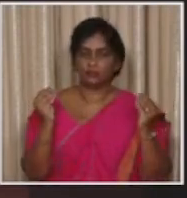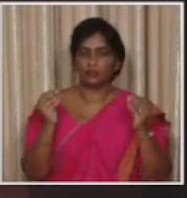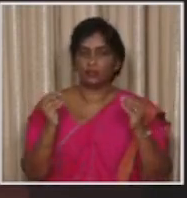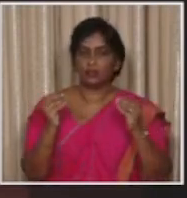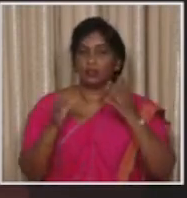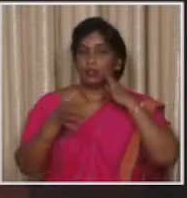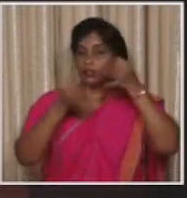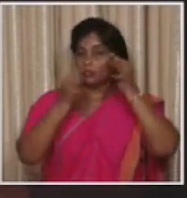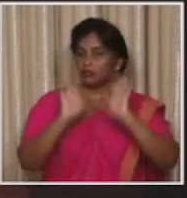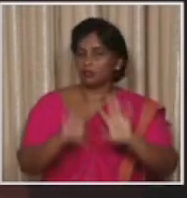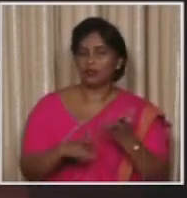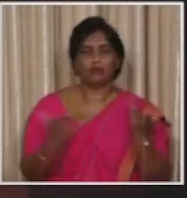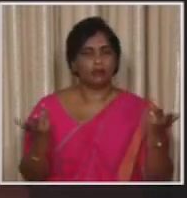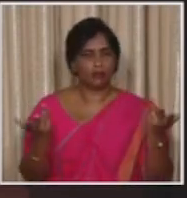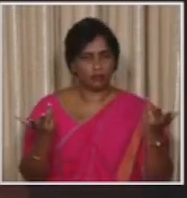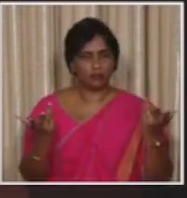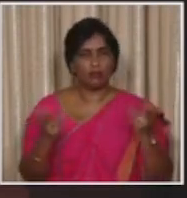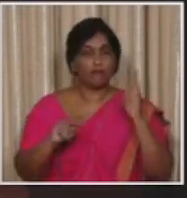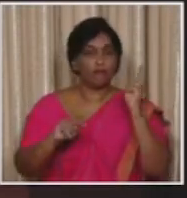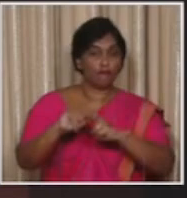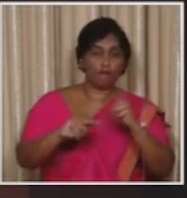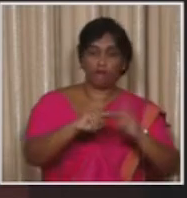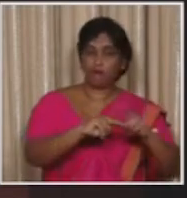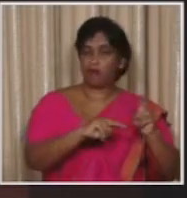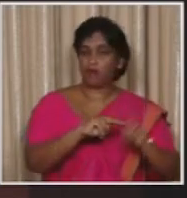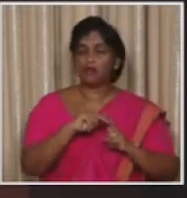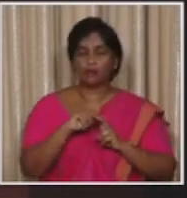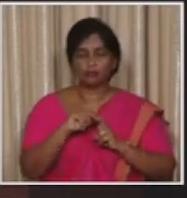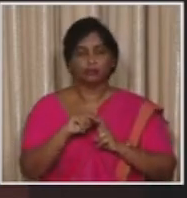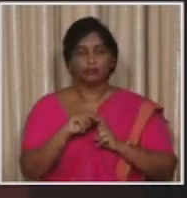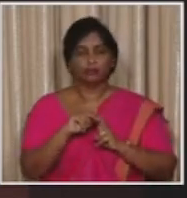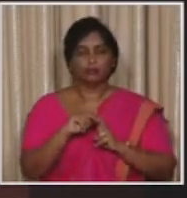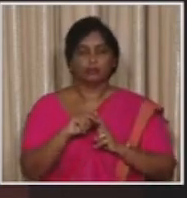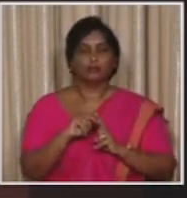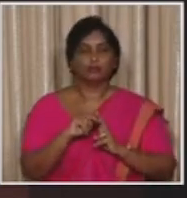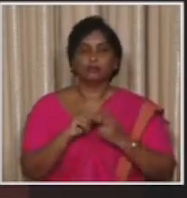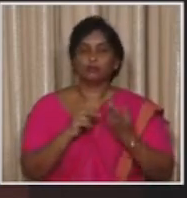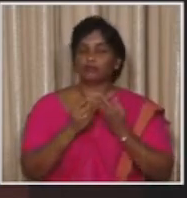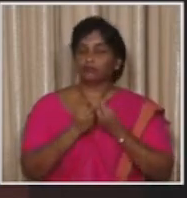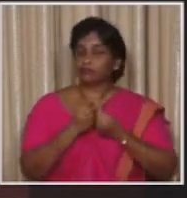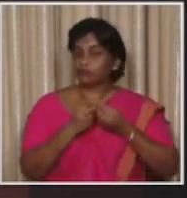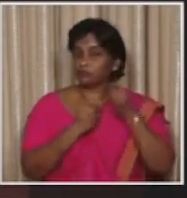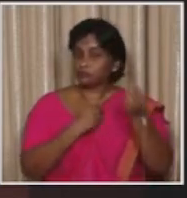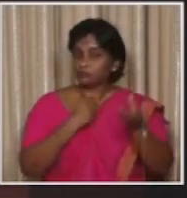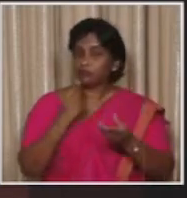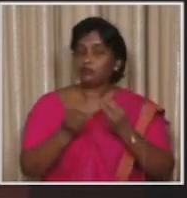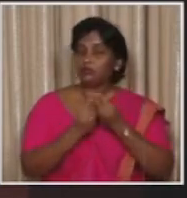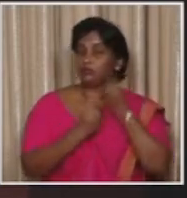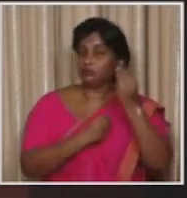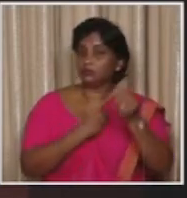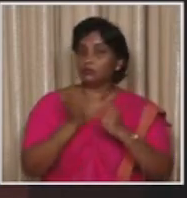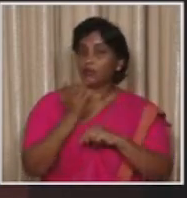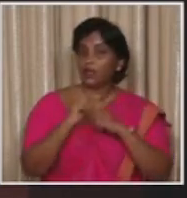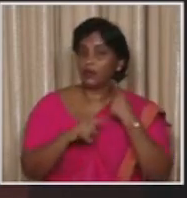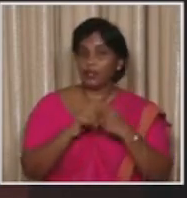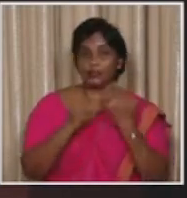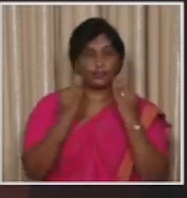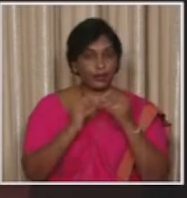අවිධිමත් ලෙස ගජමිතුරන්ට ක්‍රෝනි කැපිටලිසම් හරහා ලබා දුන්නු බදු සහන